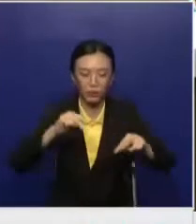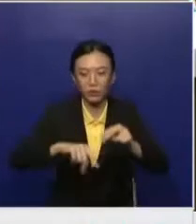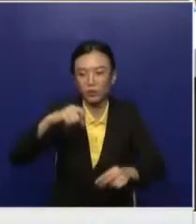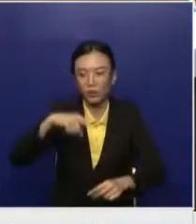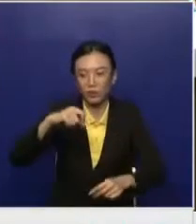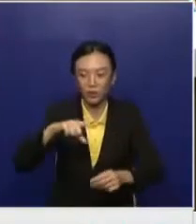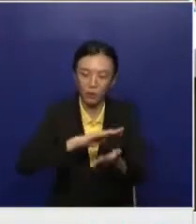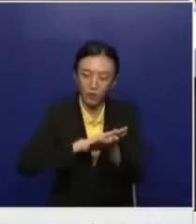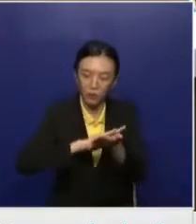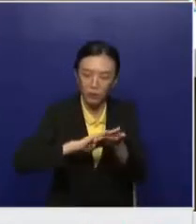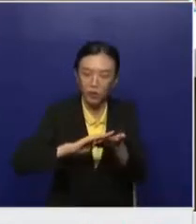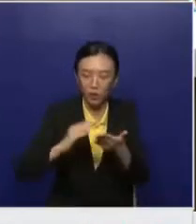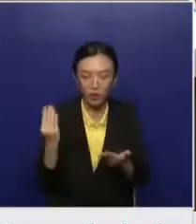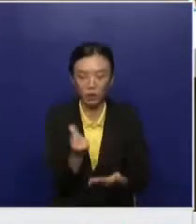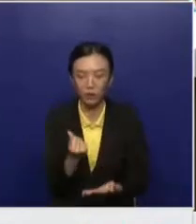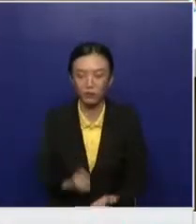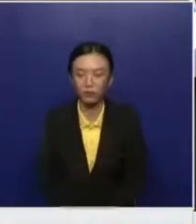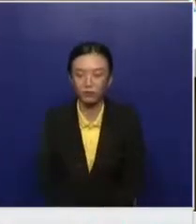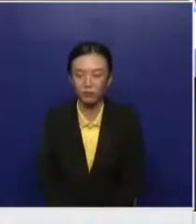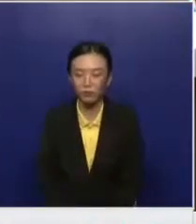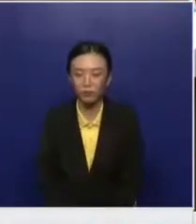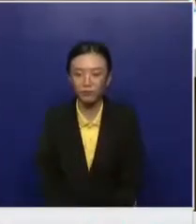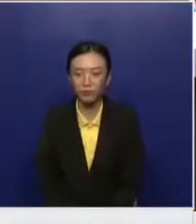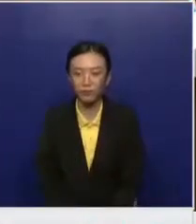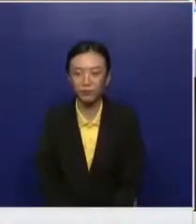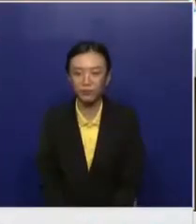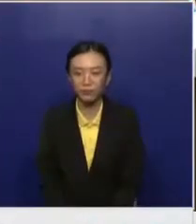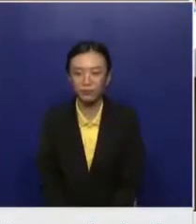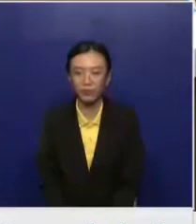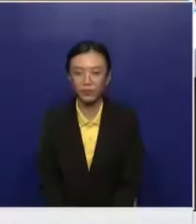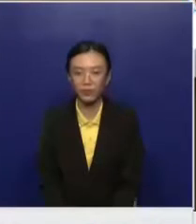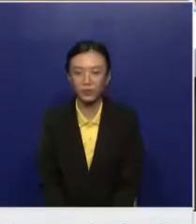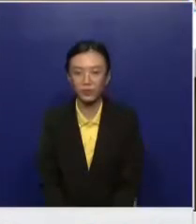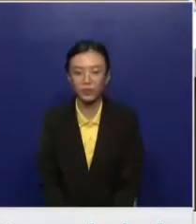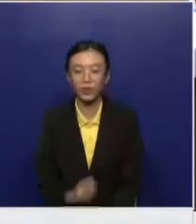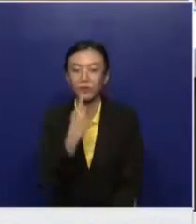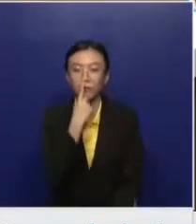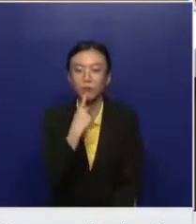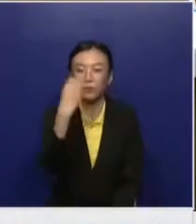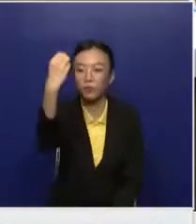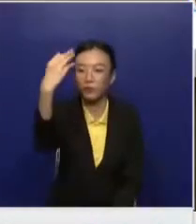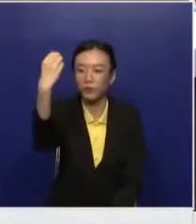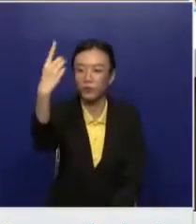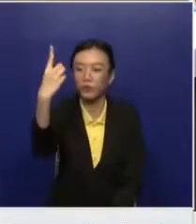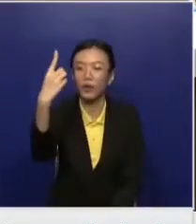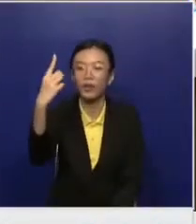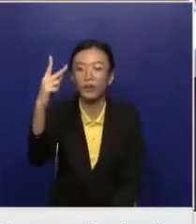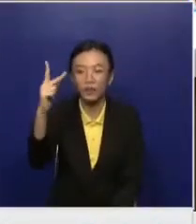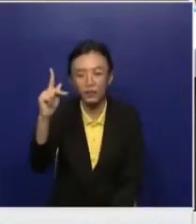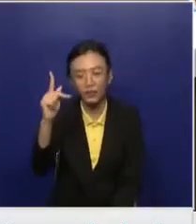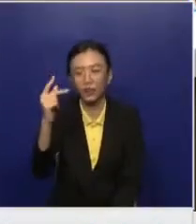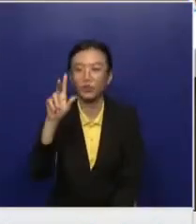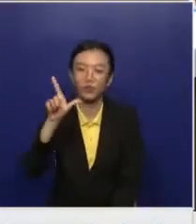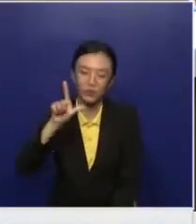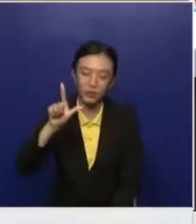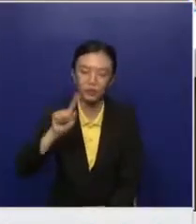ให้เสร็จโดยเร็วนะครับเรื่องของสัญญาณก็เหมือนกันนะครับเดี๋ยวนี้มีการก่อสร้างถนนตัดใหม่